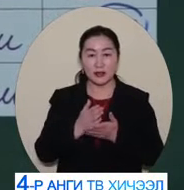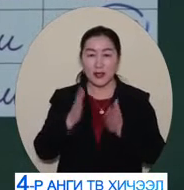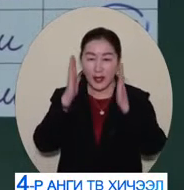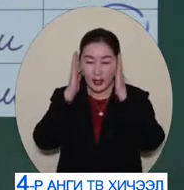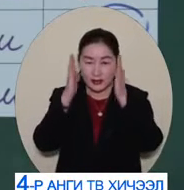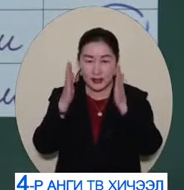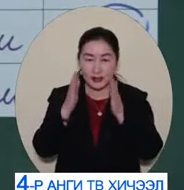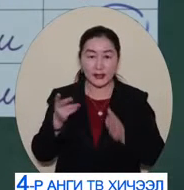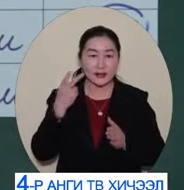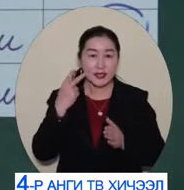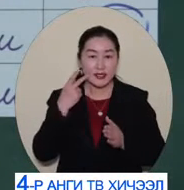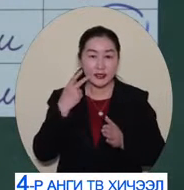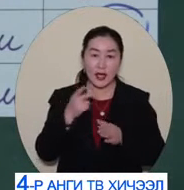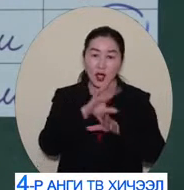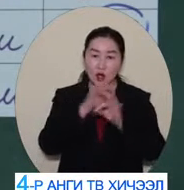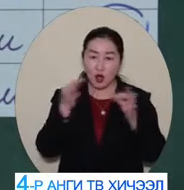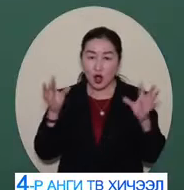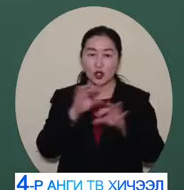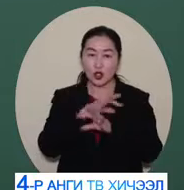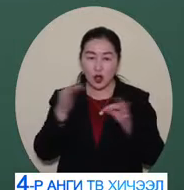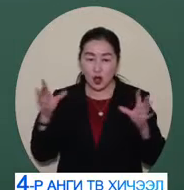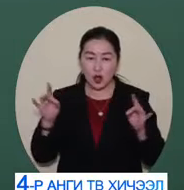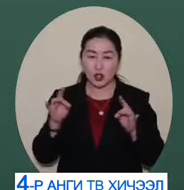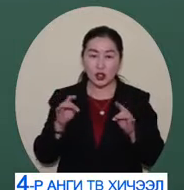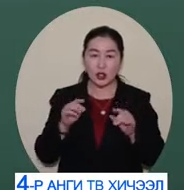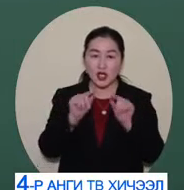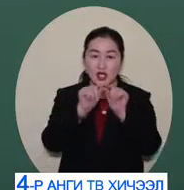ярилцаж олсон. Та нар бол юу гэж бодож байна хүүхдүүд ээ?